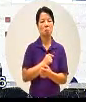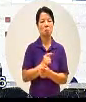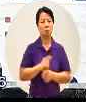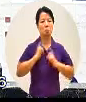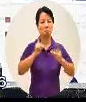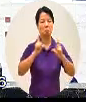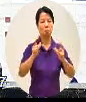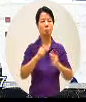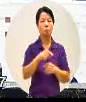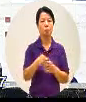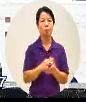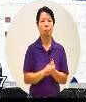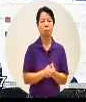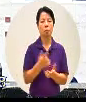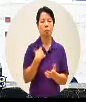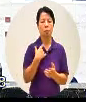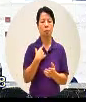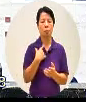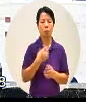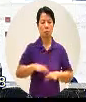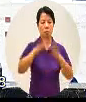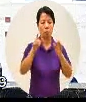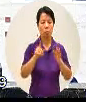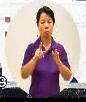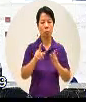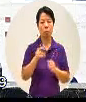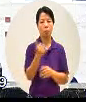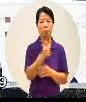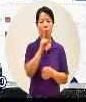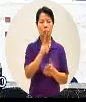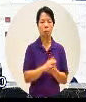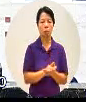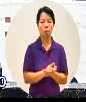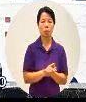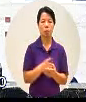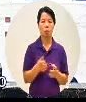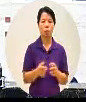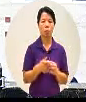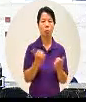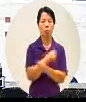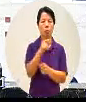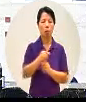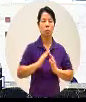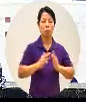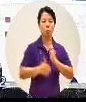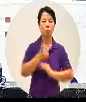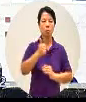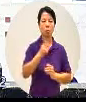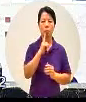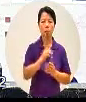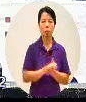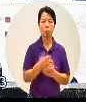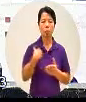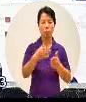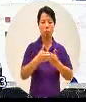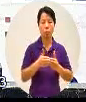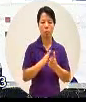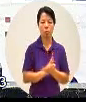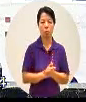是洪志坤讲伊家己是因为伊替因市长啦，讲啊讲我要求啊，事实